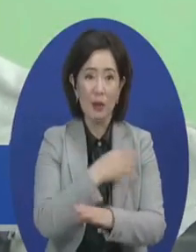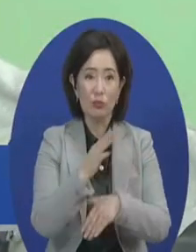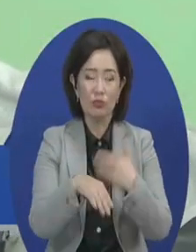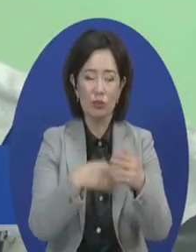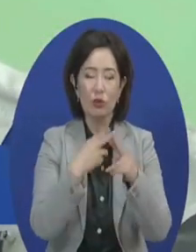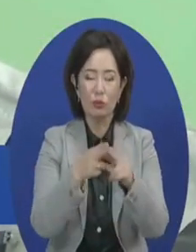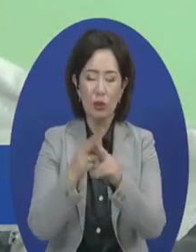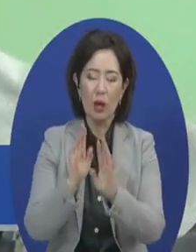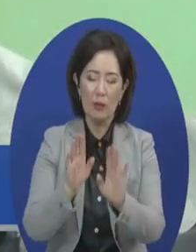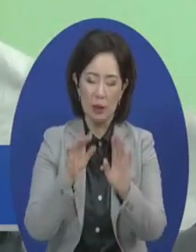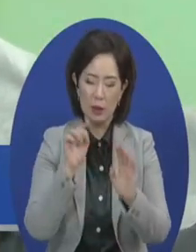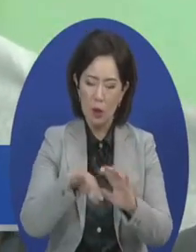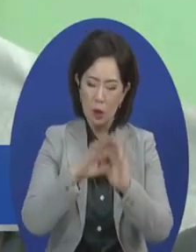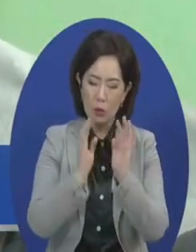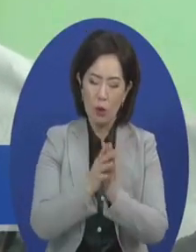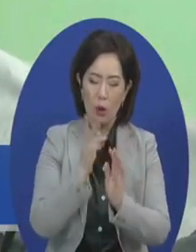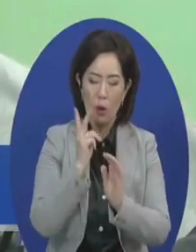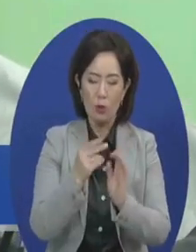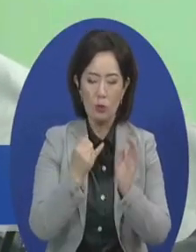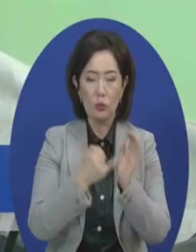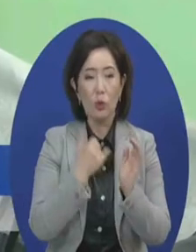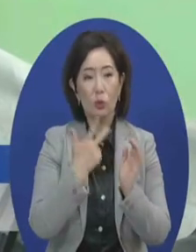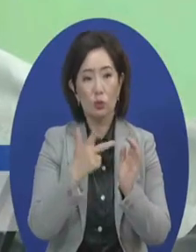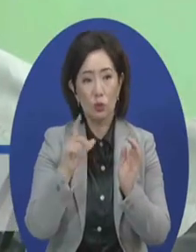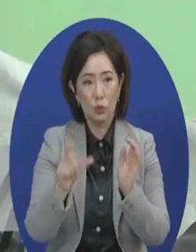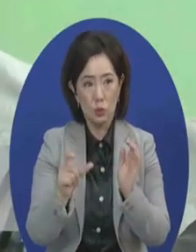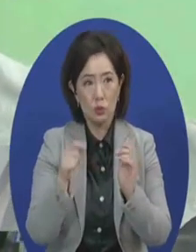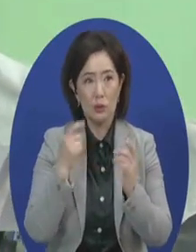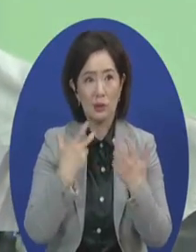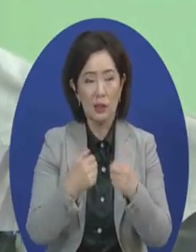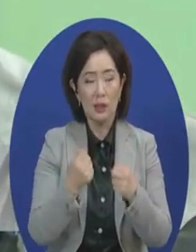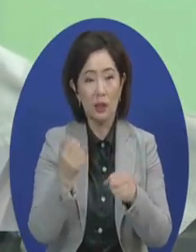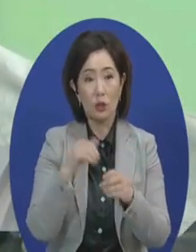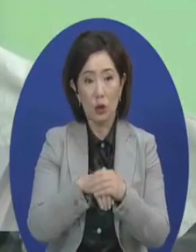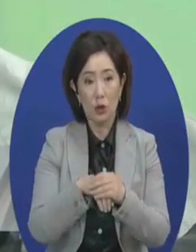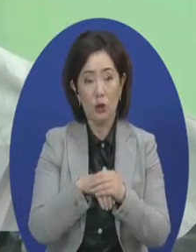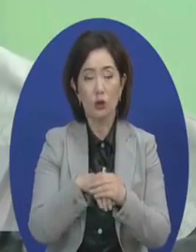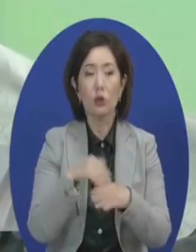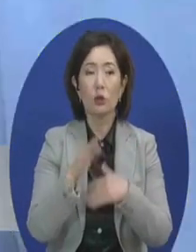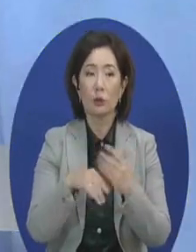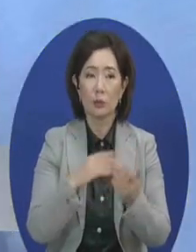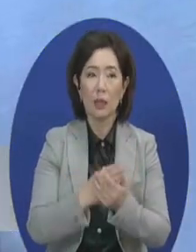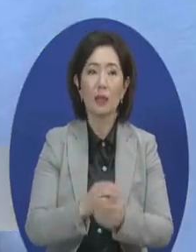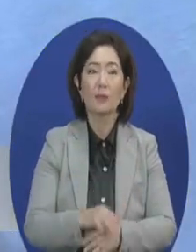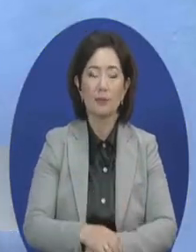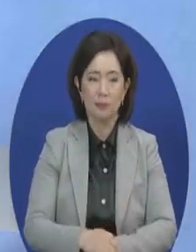Энэ дархлаажуулалтанд нийт 2633 хүн одоо дархлаажуулалтанд хамрагдаад байна.